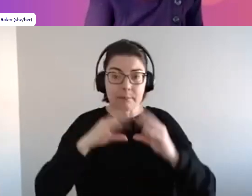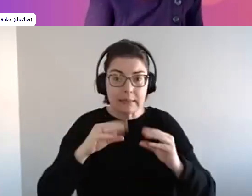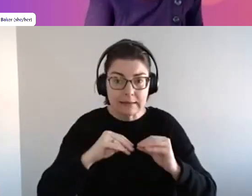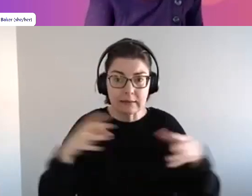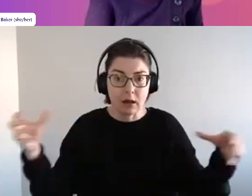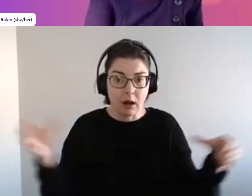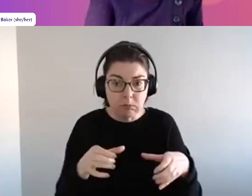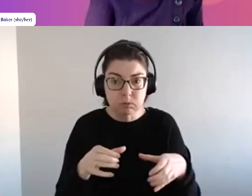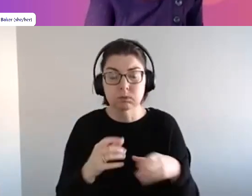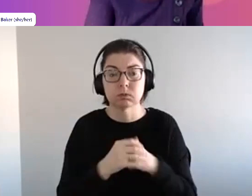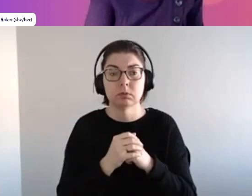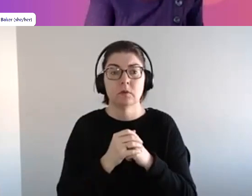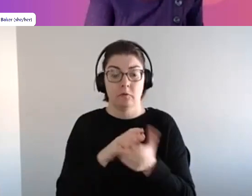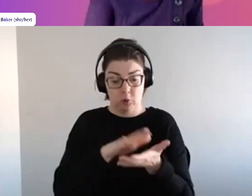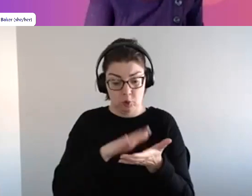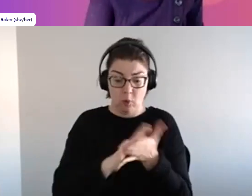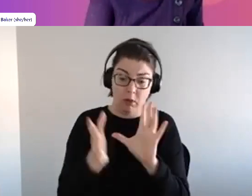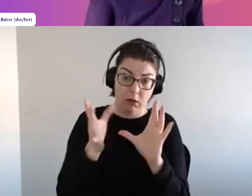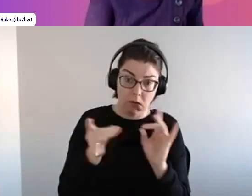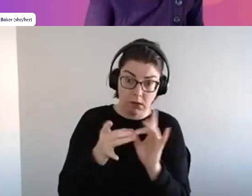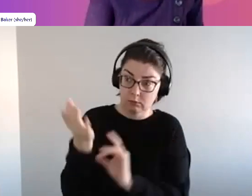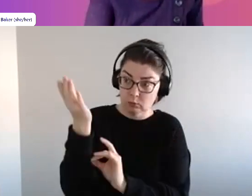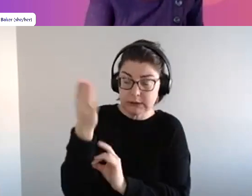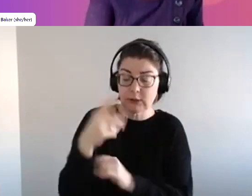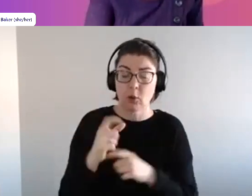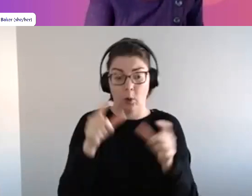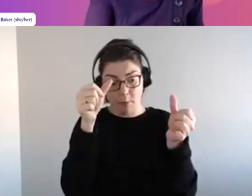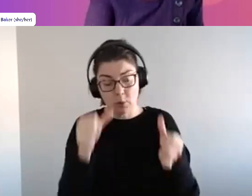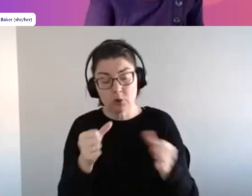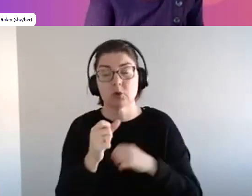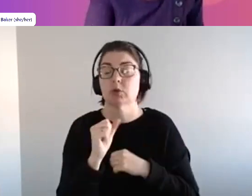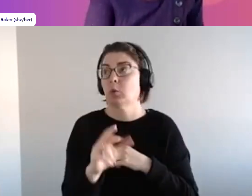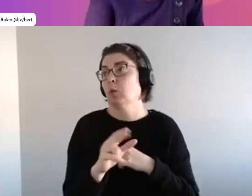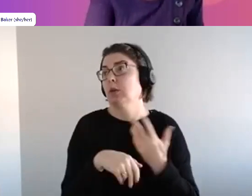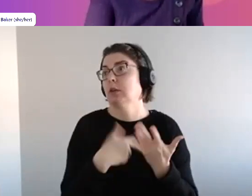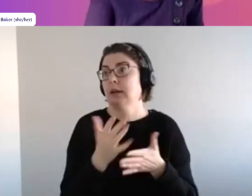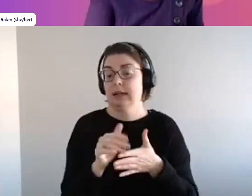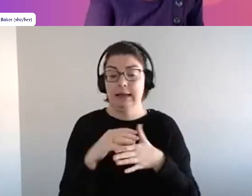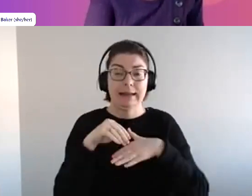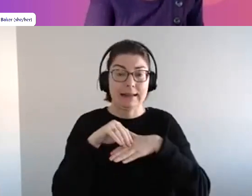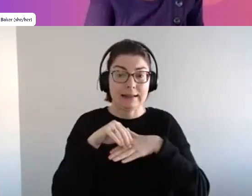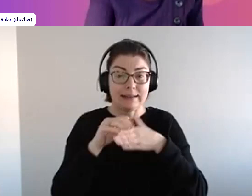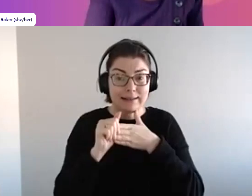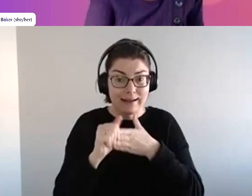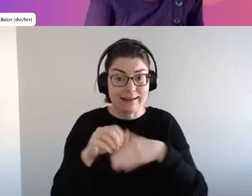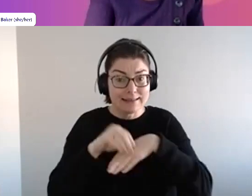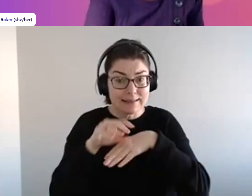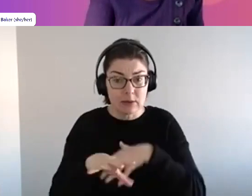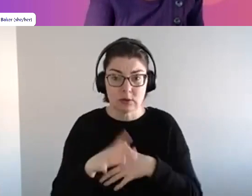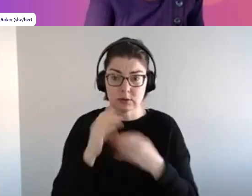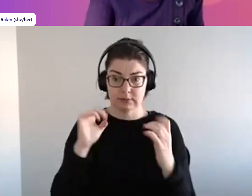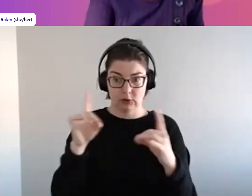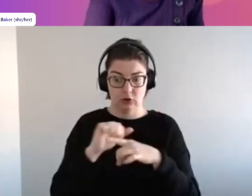le fait d'avoir une séance à l'école pour en parler ou même des affiches ou avoir des